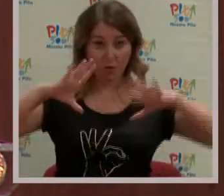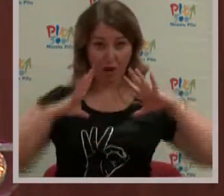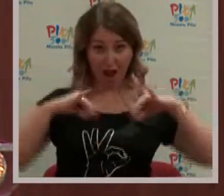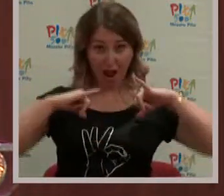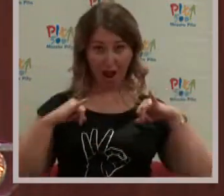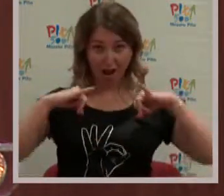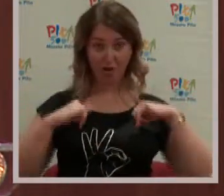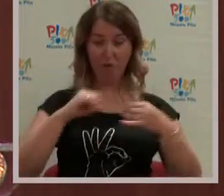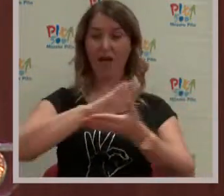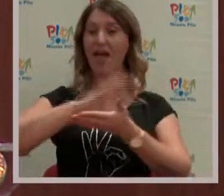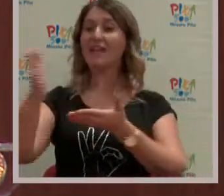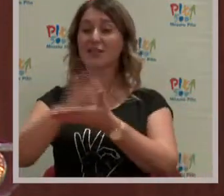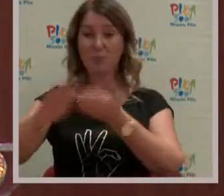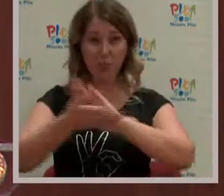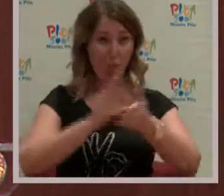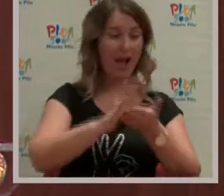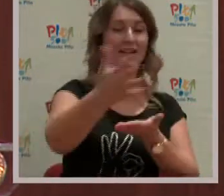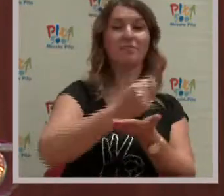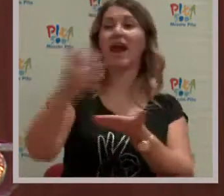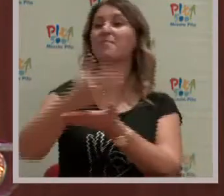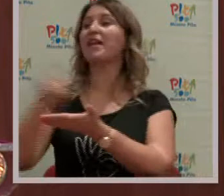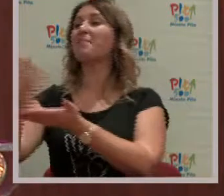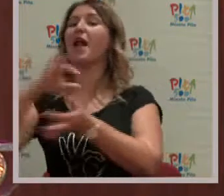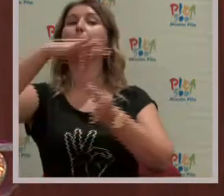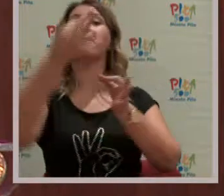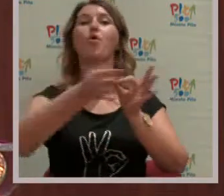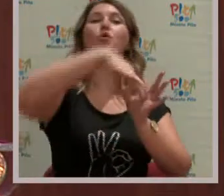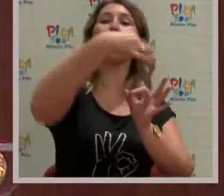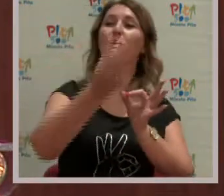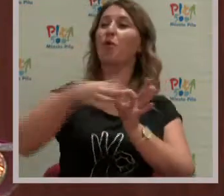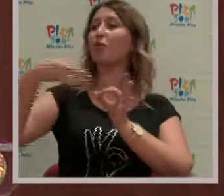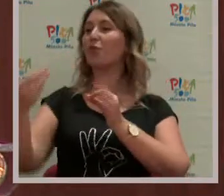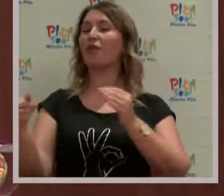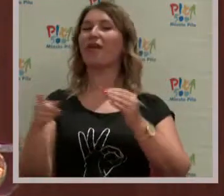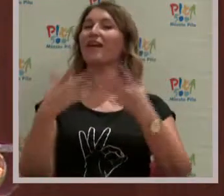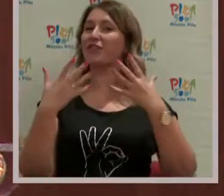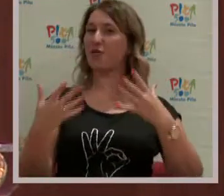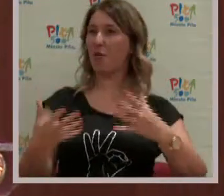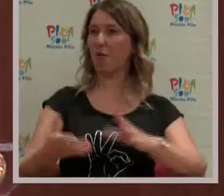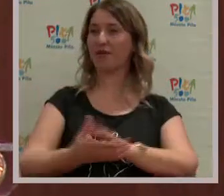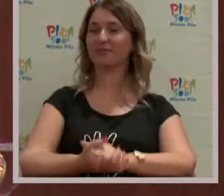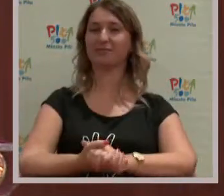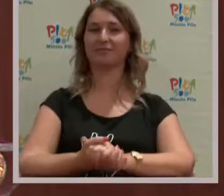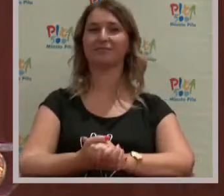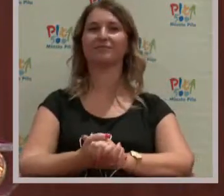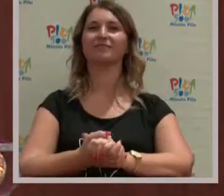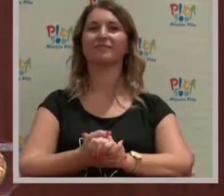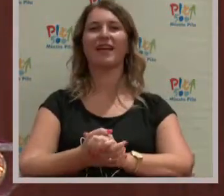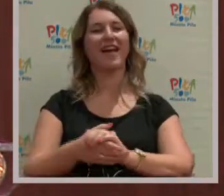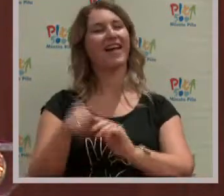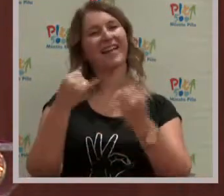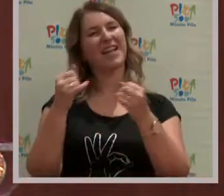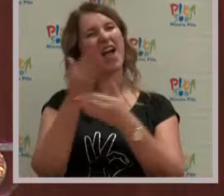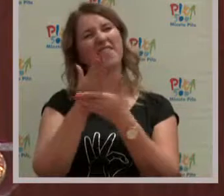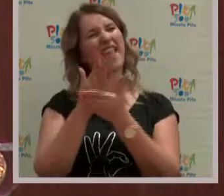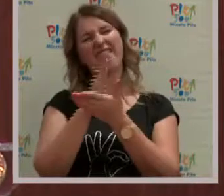tych tygodniach od momentu, kiedy pierwszy raz pod pomysł, niektórzy mówią, przyznają się, że nie wierzyli,